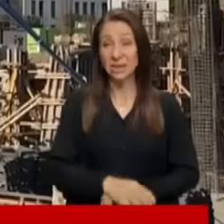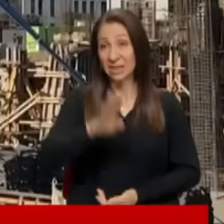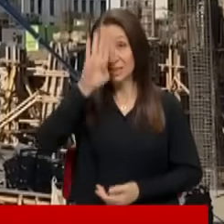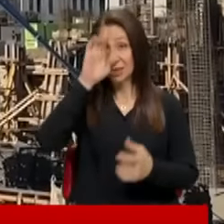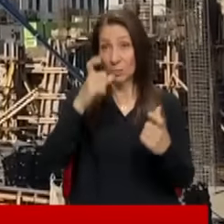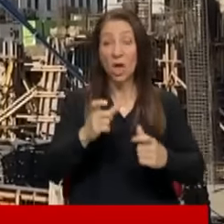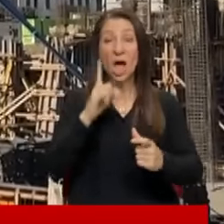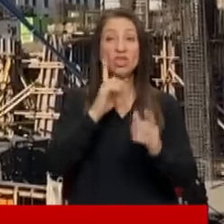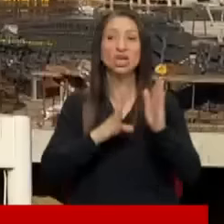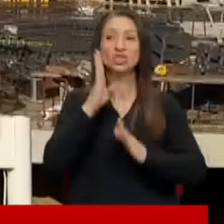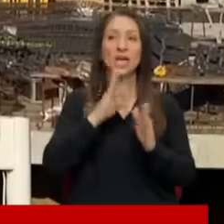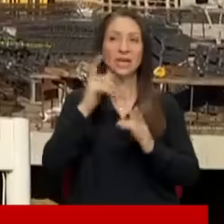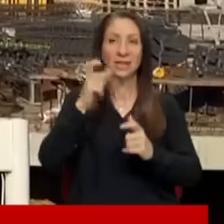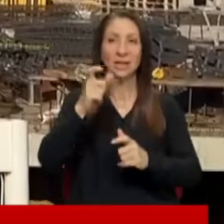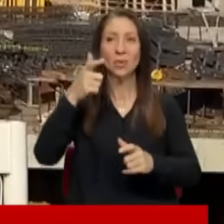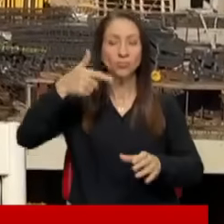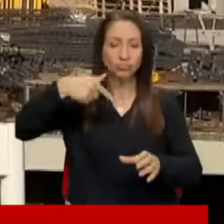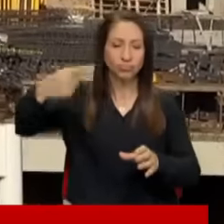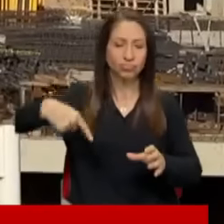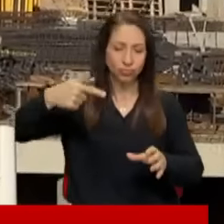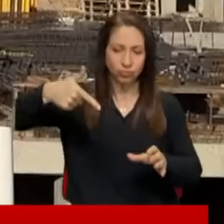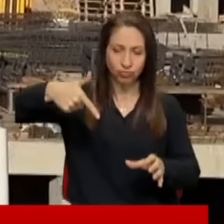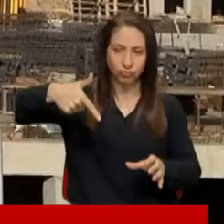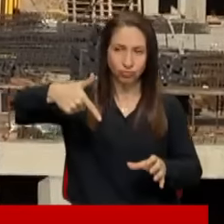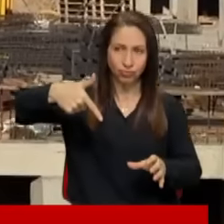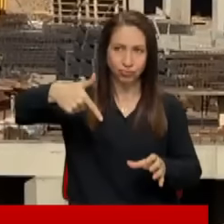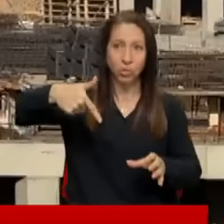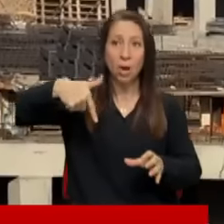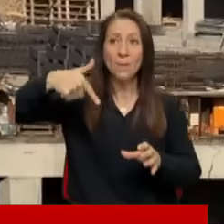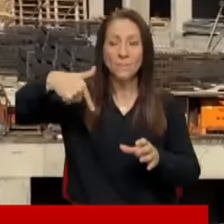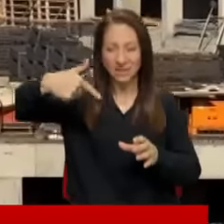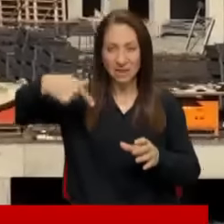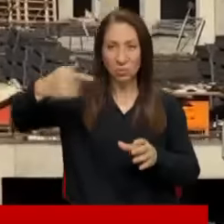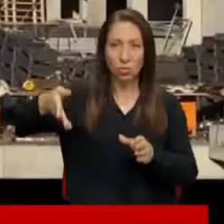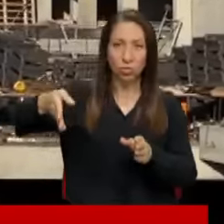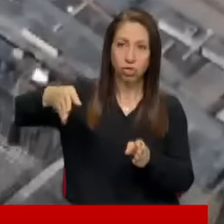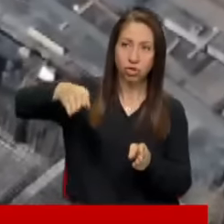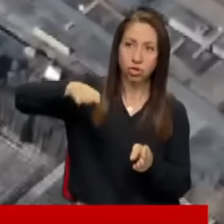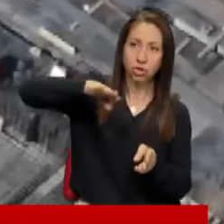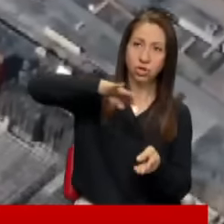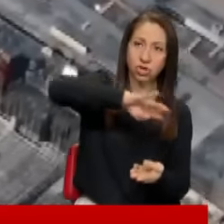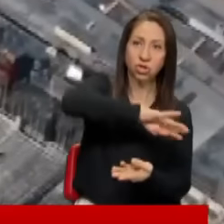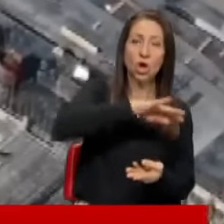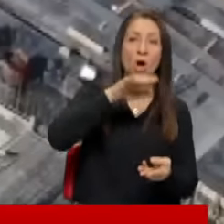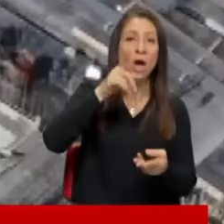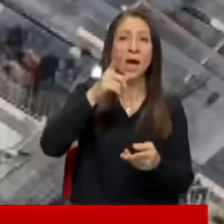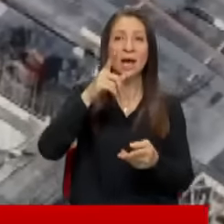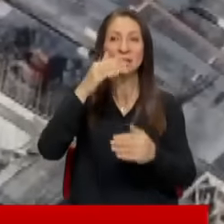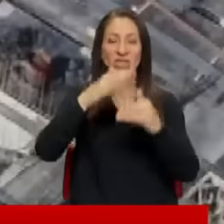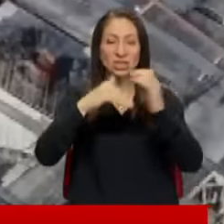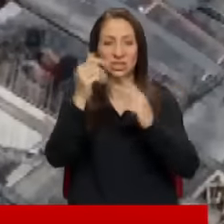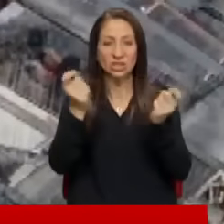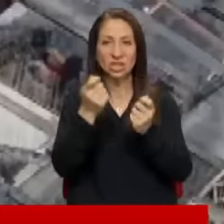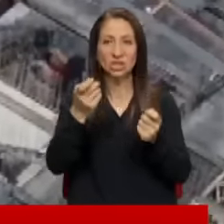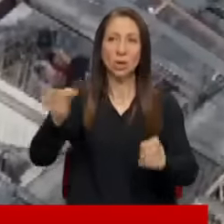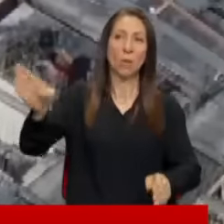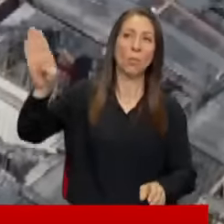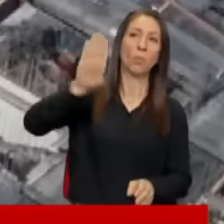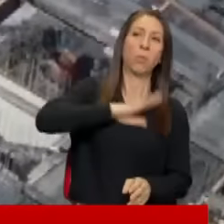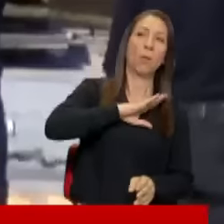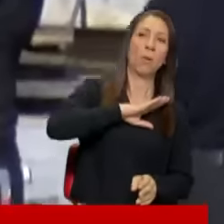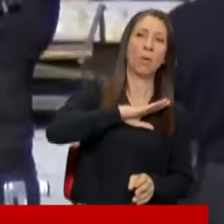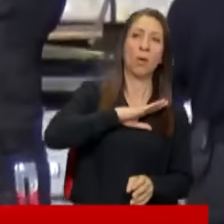İstanbul Ataşehir'deki bir şantiyede beton atılıyordu. Beton mikseri devrildi. Devrilen mikserin pompa kısmı inşaatta çalışan işçiye